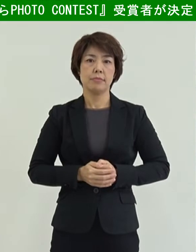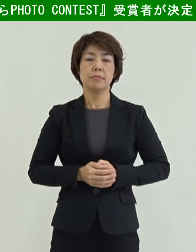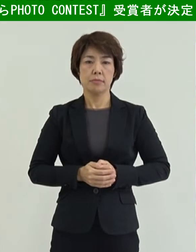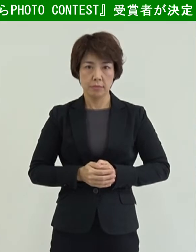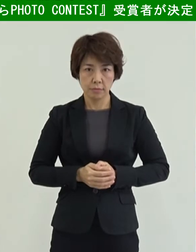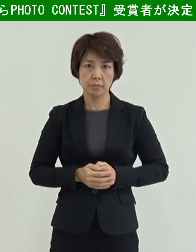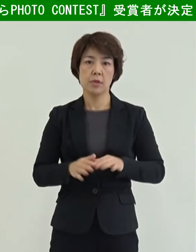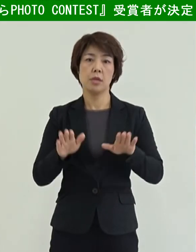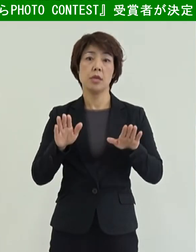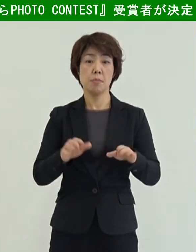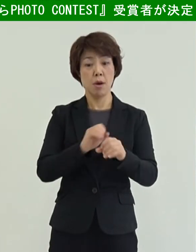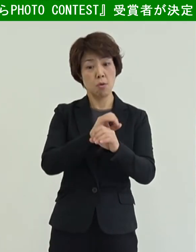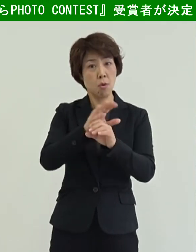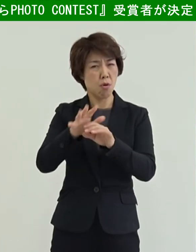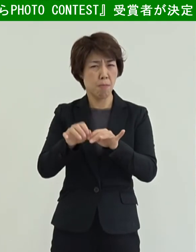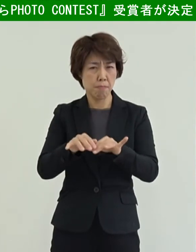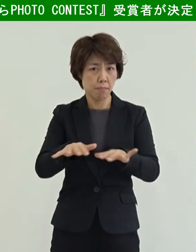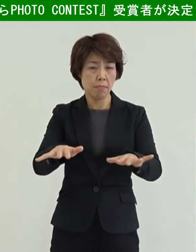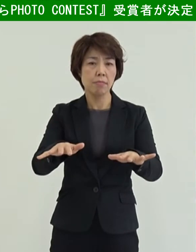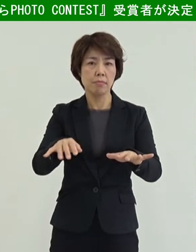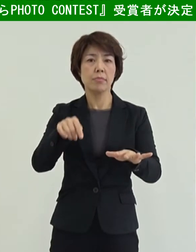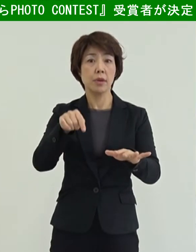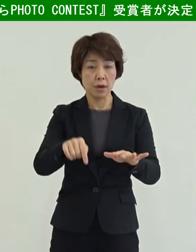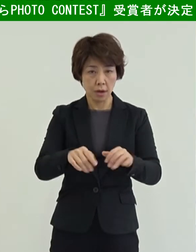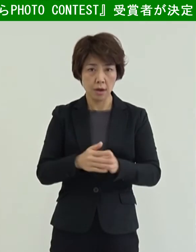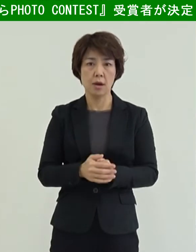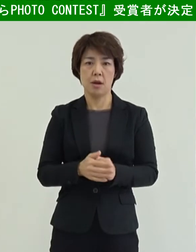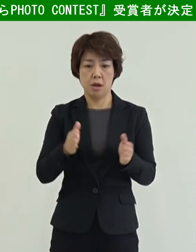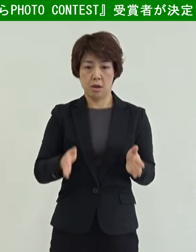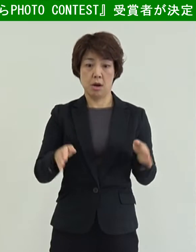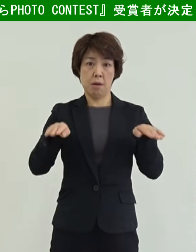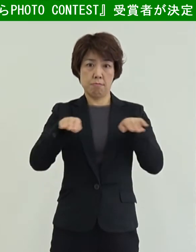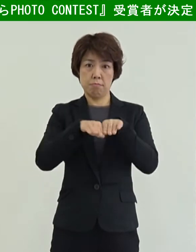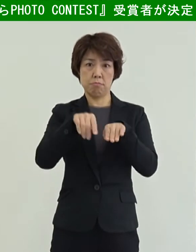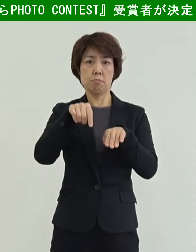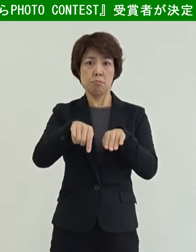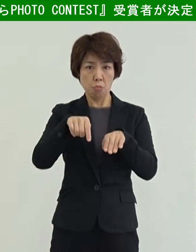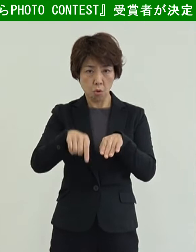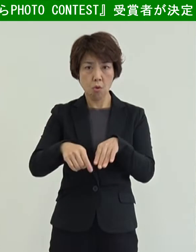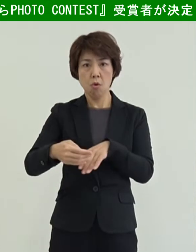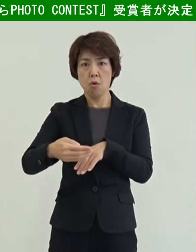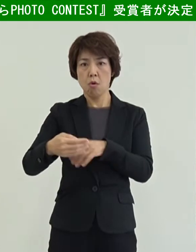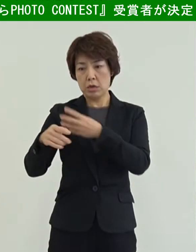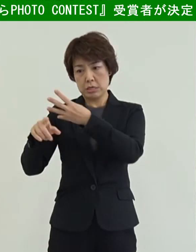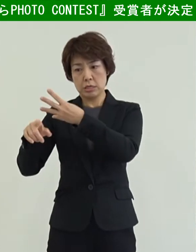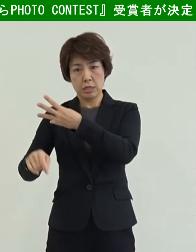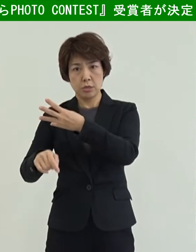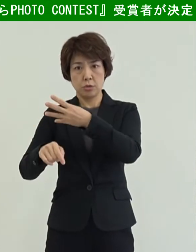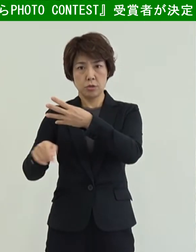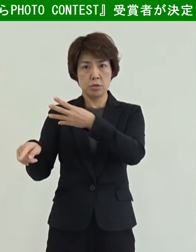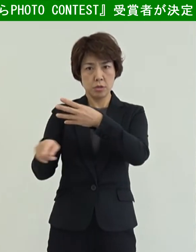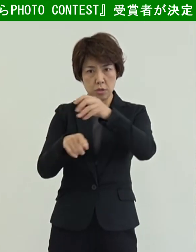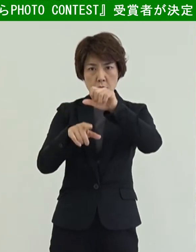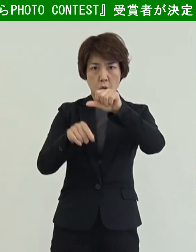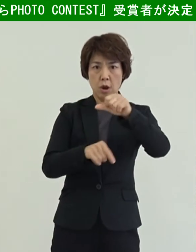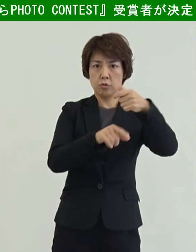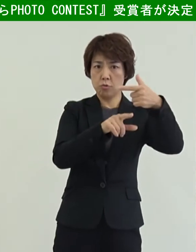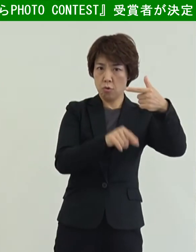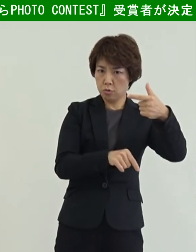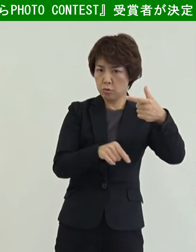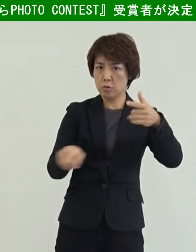こういう頃中でへ当館も4月5月6月と